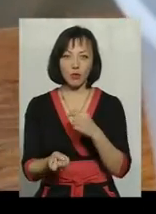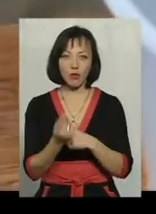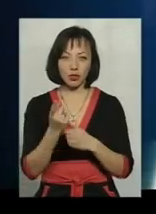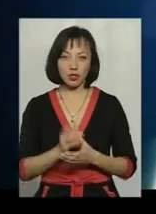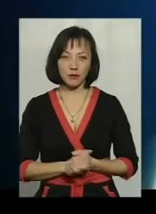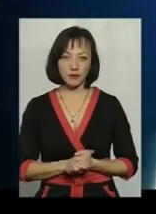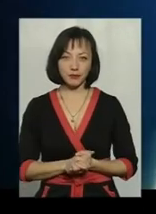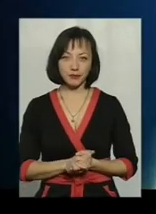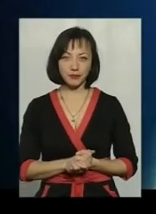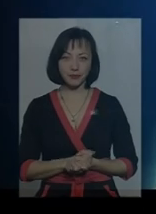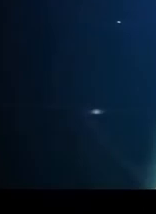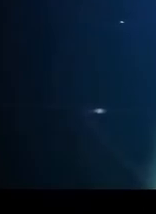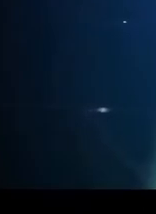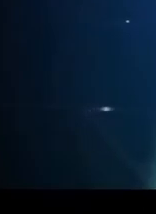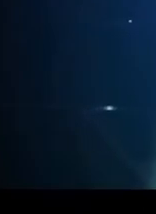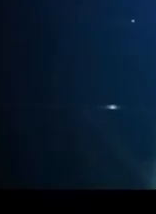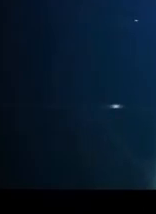походження.